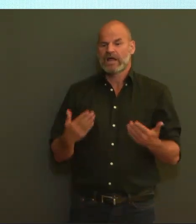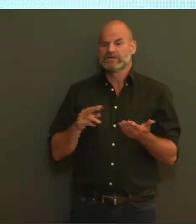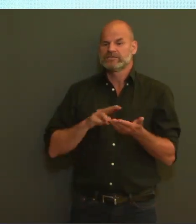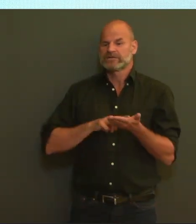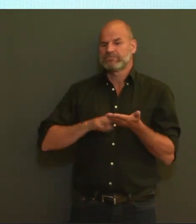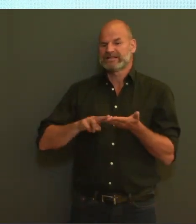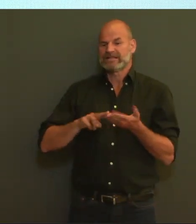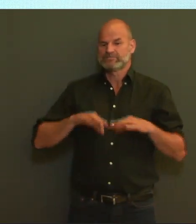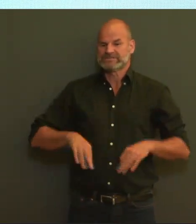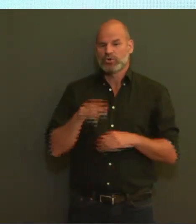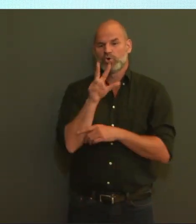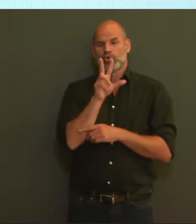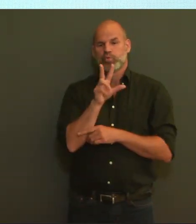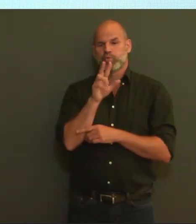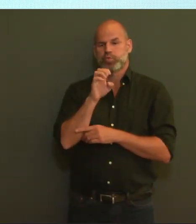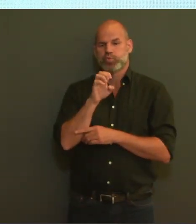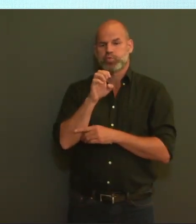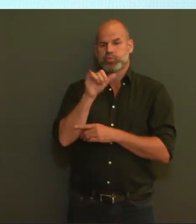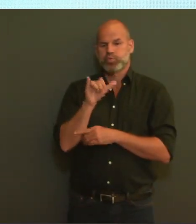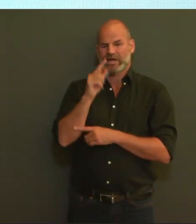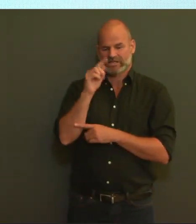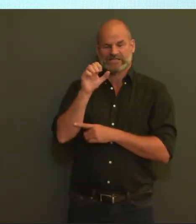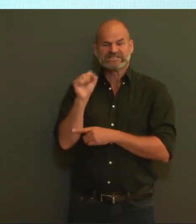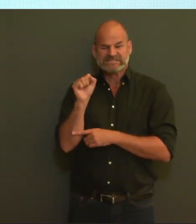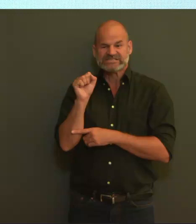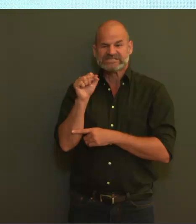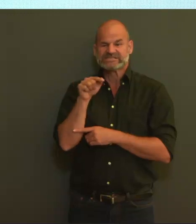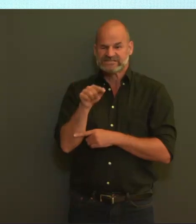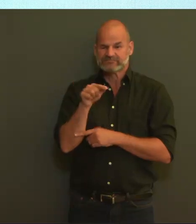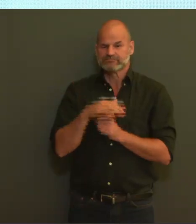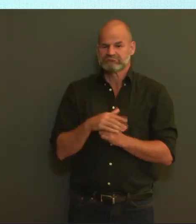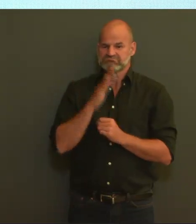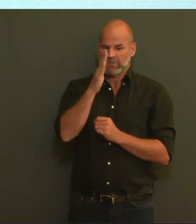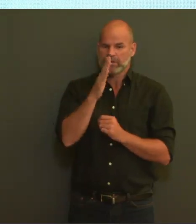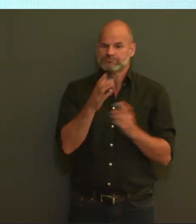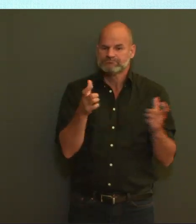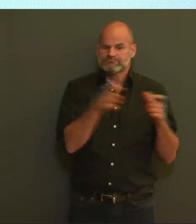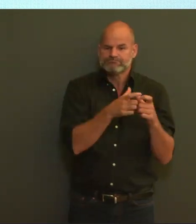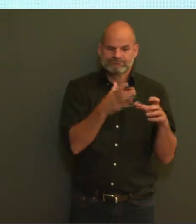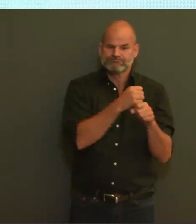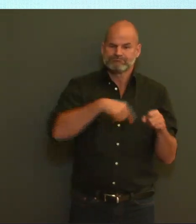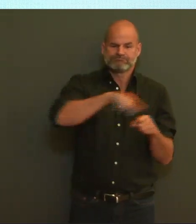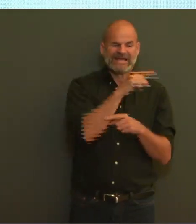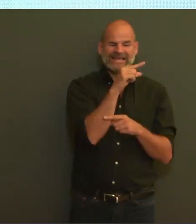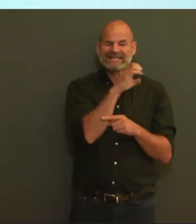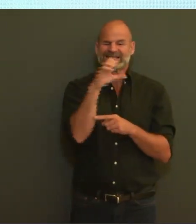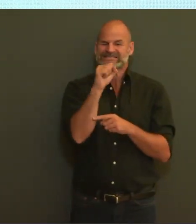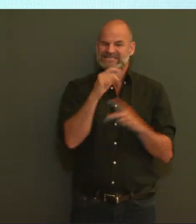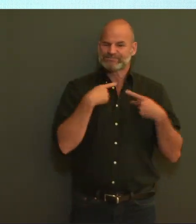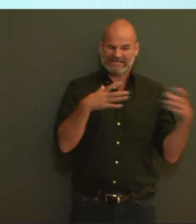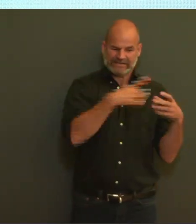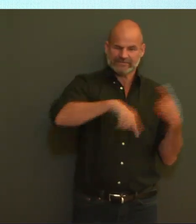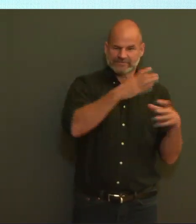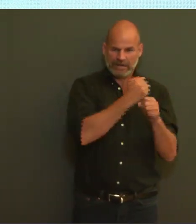verschillende onderwijskoepels op basis van het advies van de experten van de GEES-groep om na te gaan op welke wijze